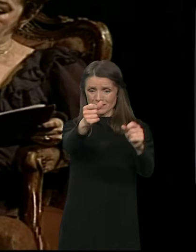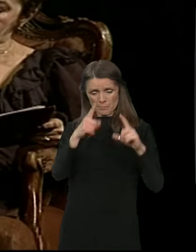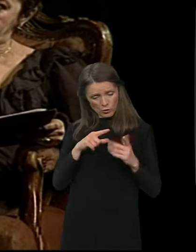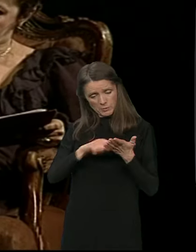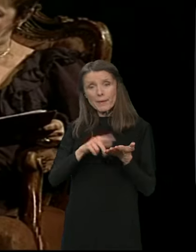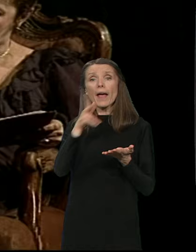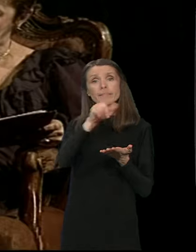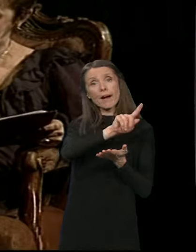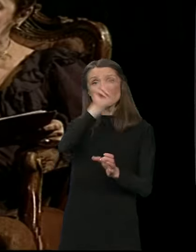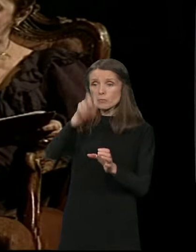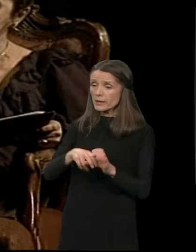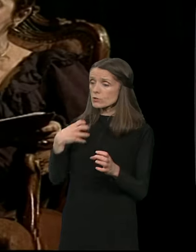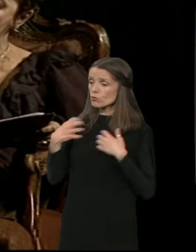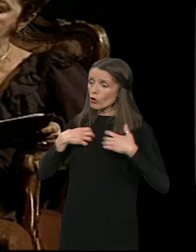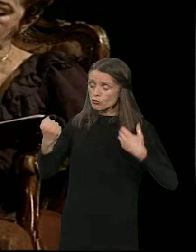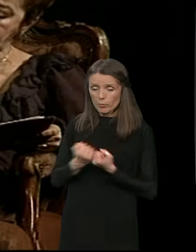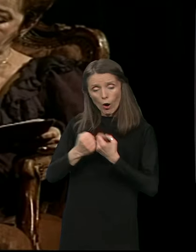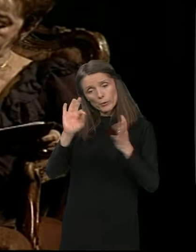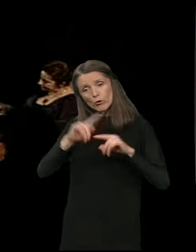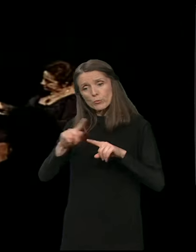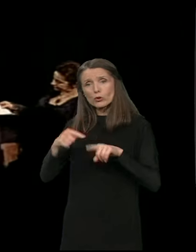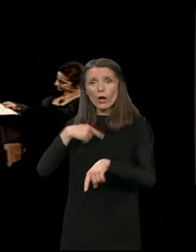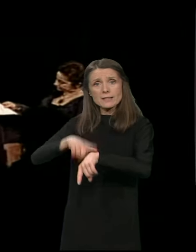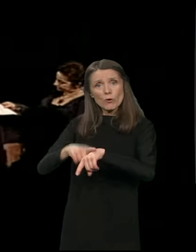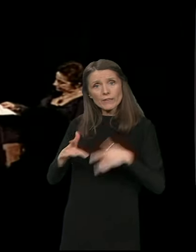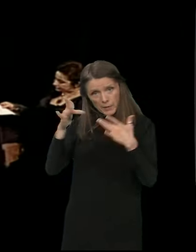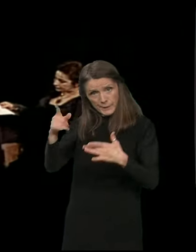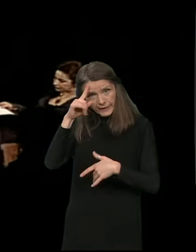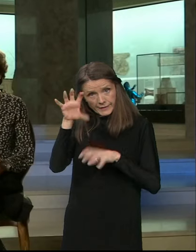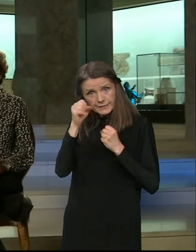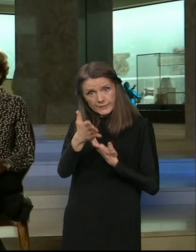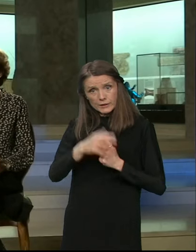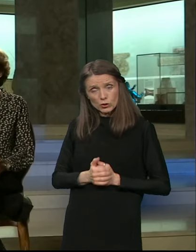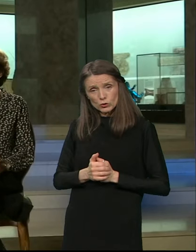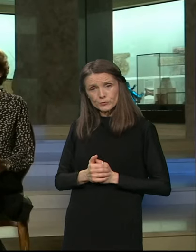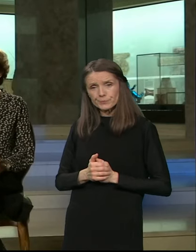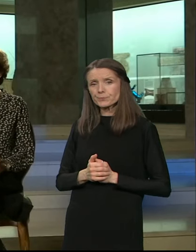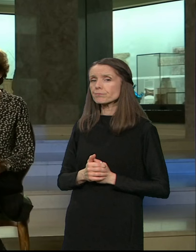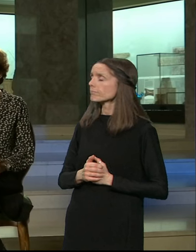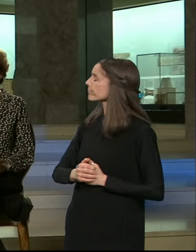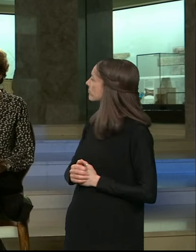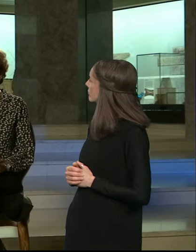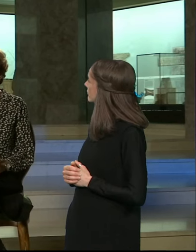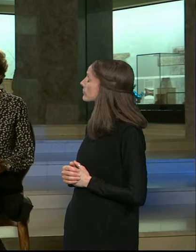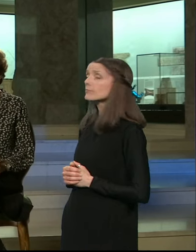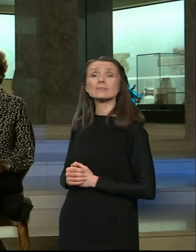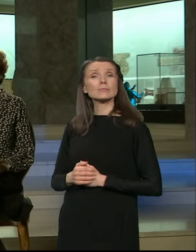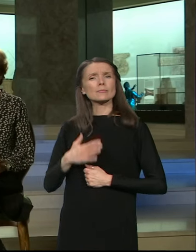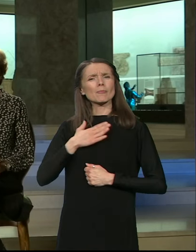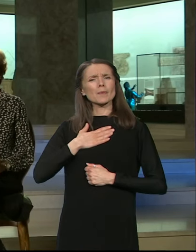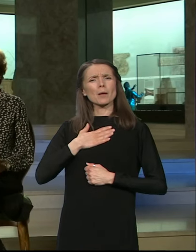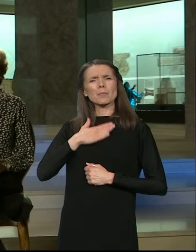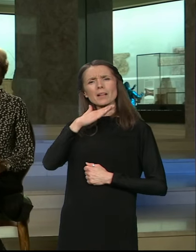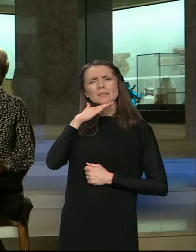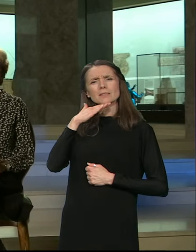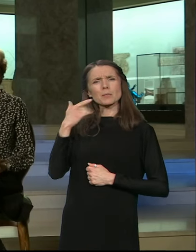da želiš da prisustuješ, da li shvataš, zato smo pomerili vreme. I tu sam opet bila jako srećna, jer sam